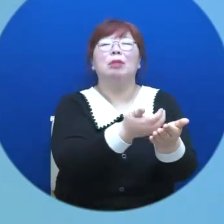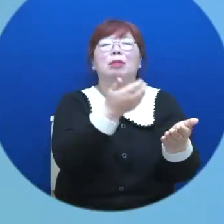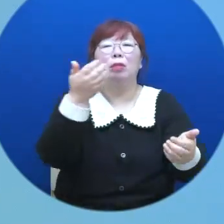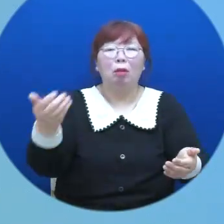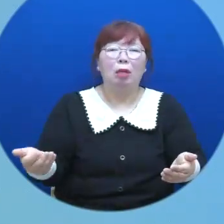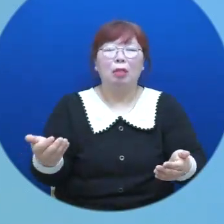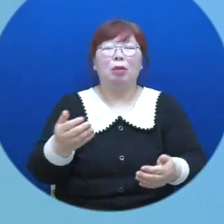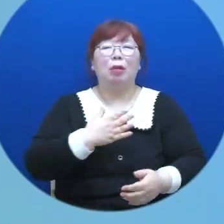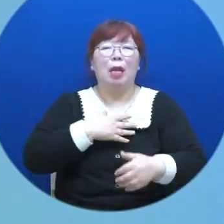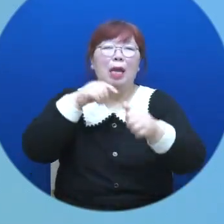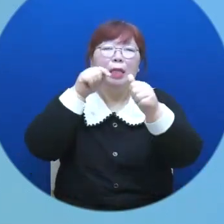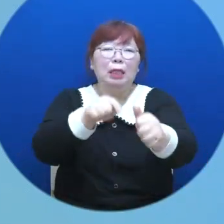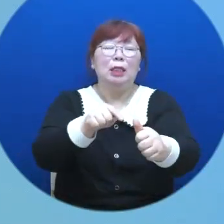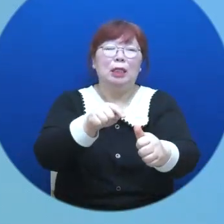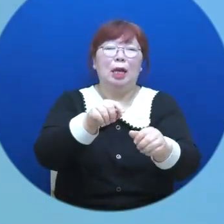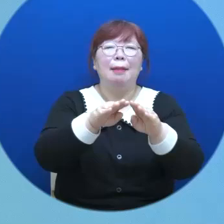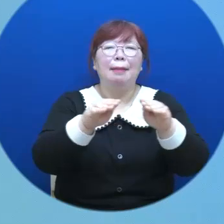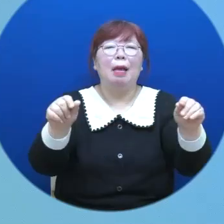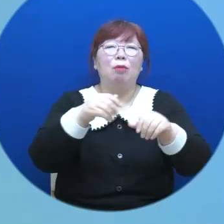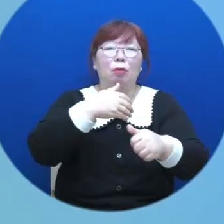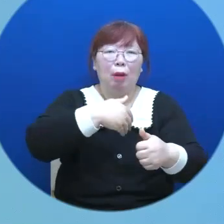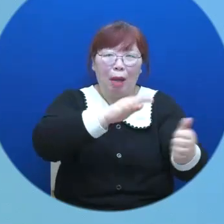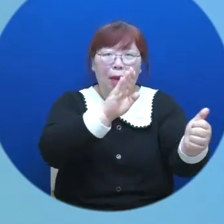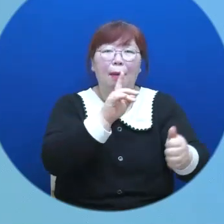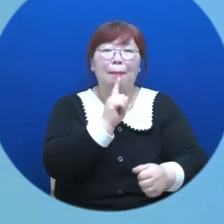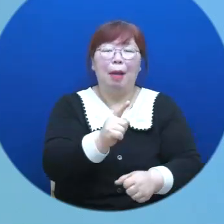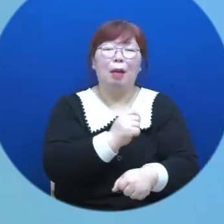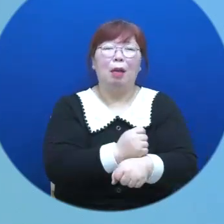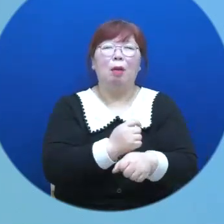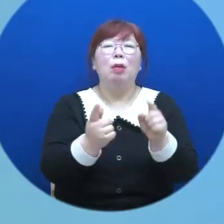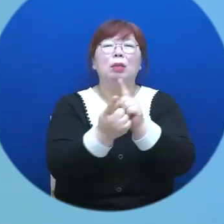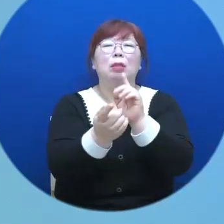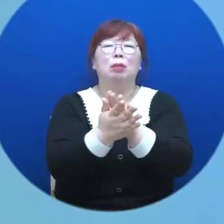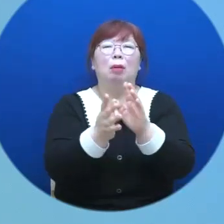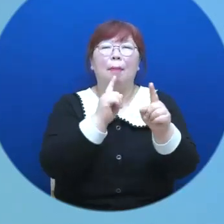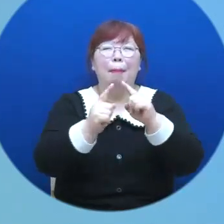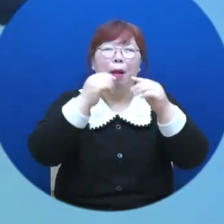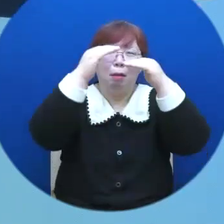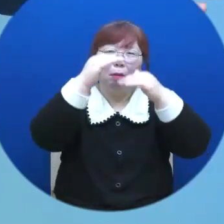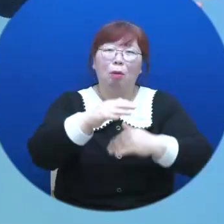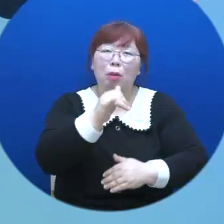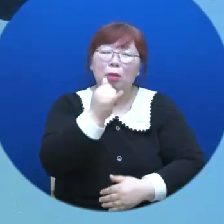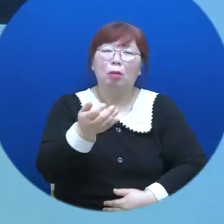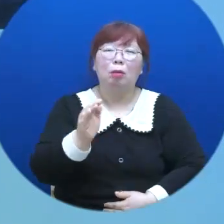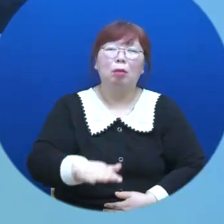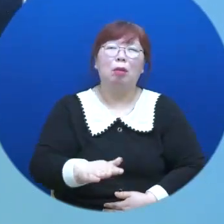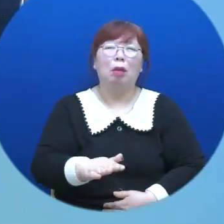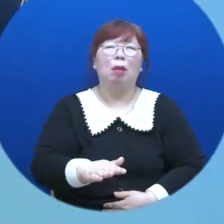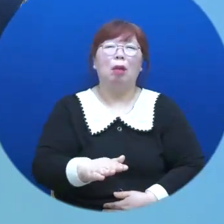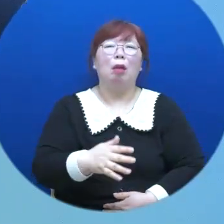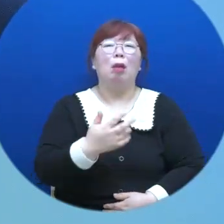땅으로 가라 직접 말씀하는 게 나와 있어요. 그런데 아십니까?